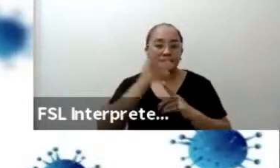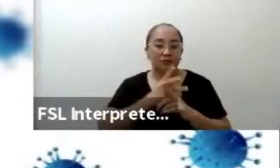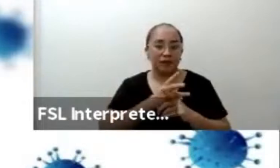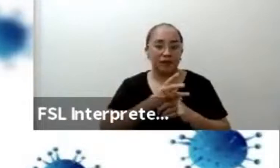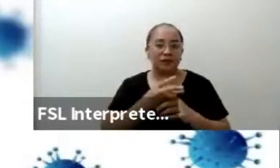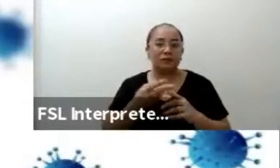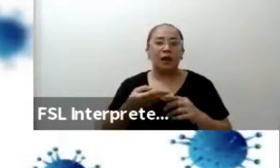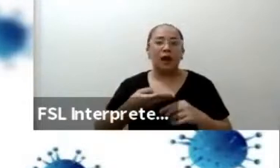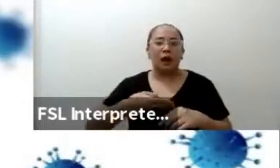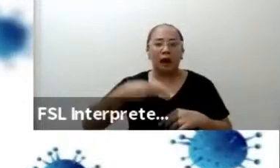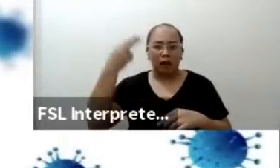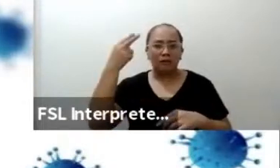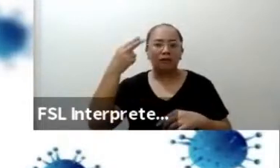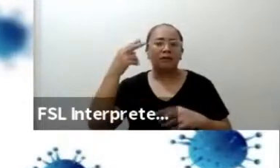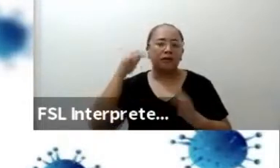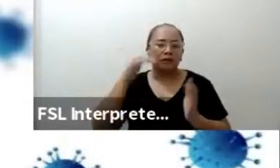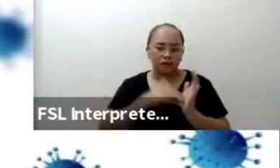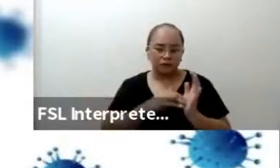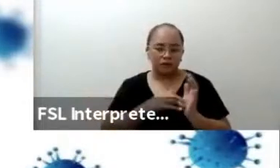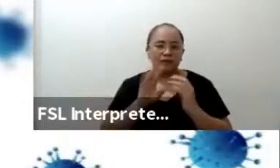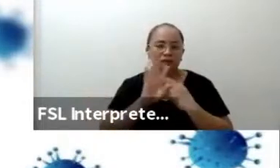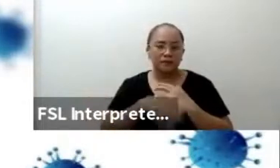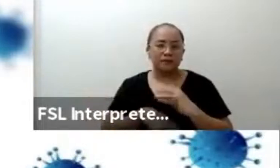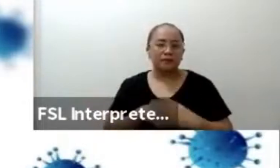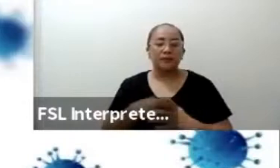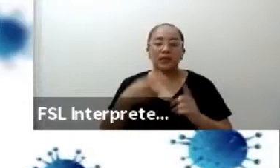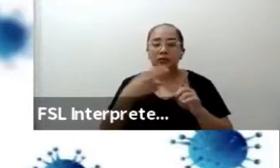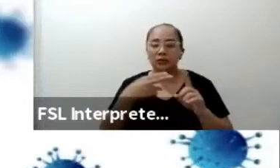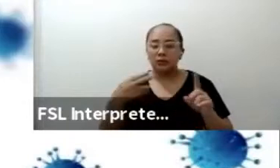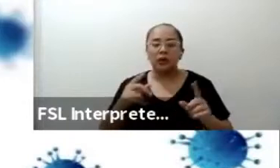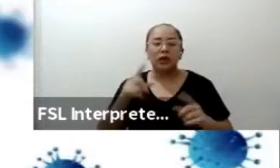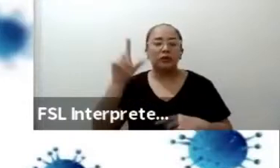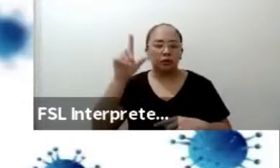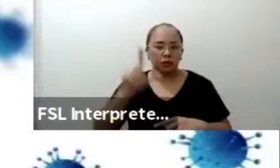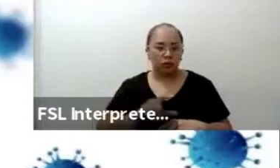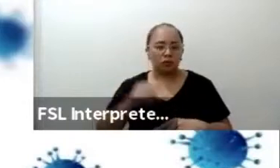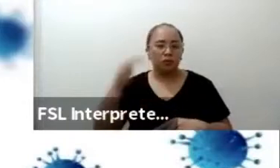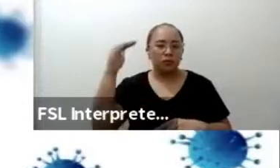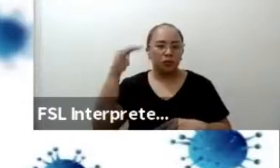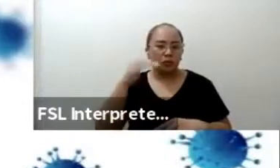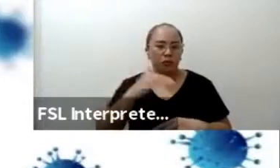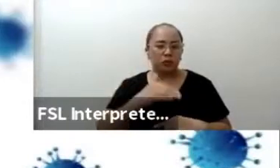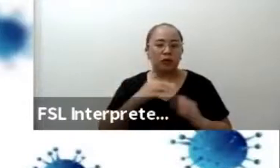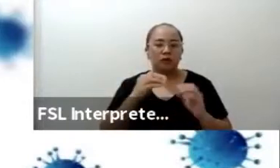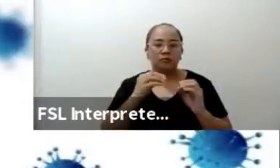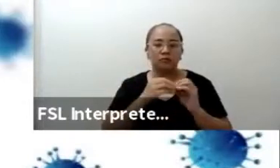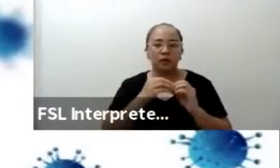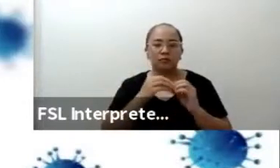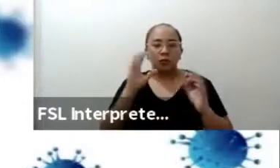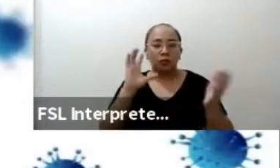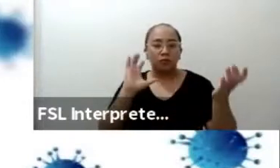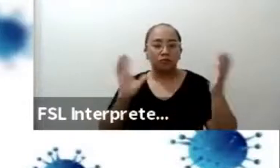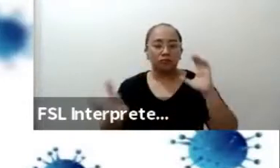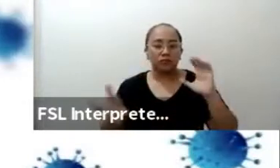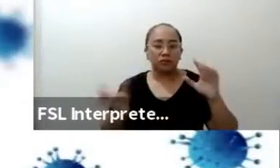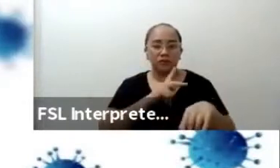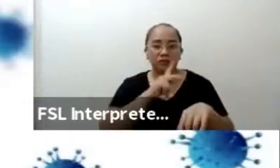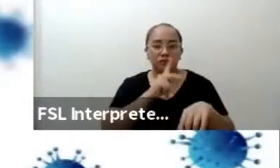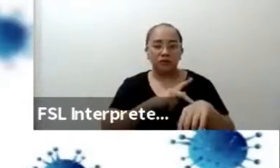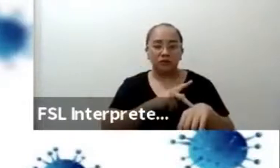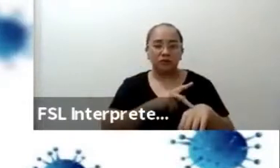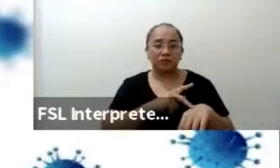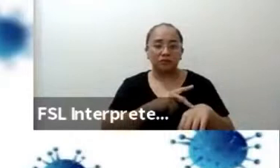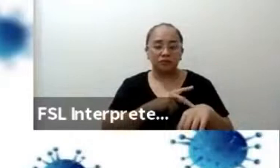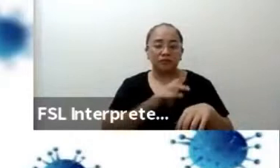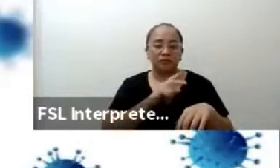tumaas na uli ito. Sa Indonesia naman bumaba pero mas mataas pa rin ang